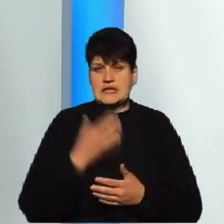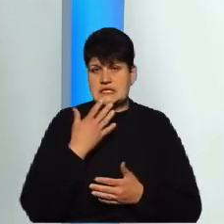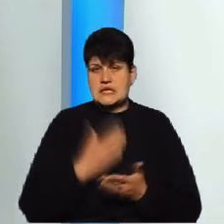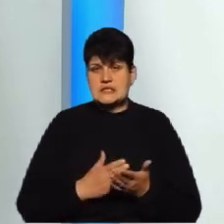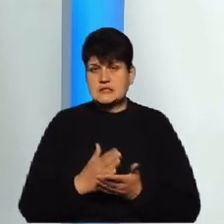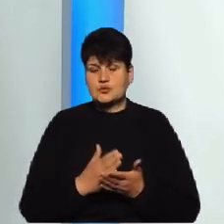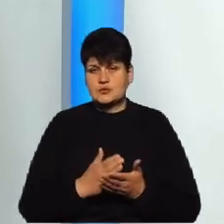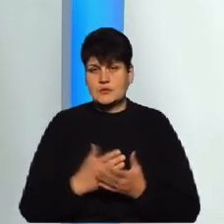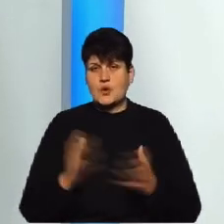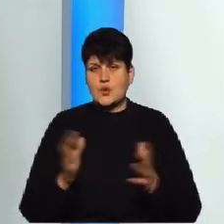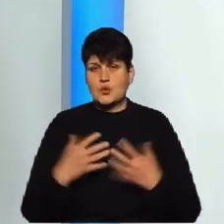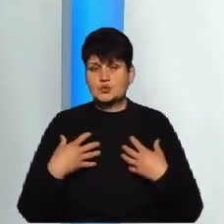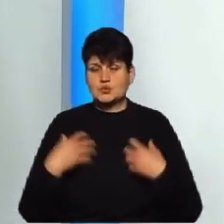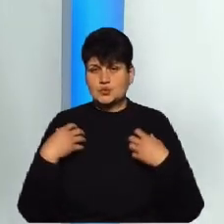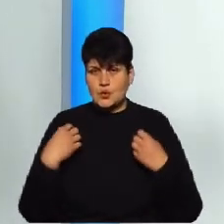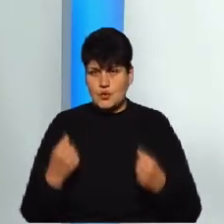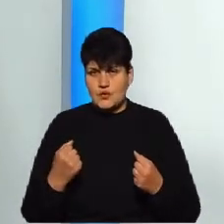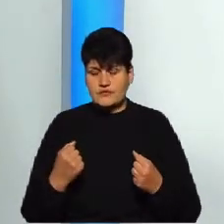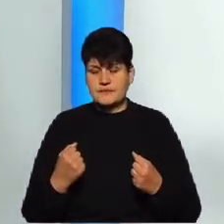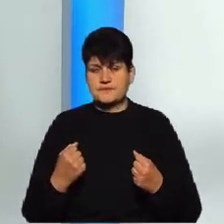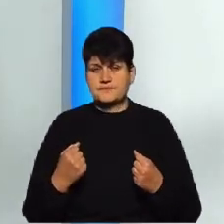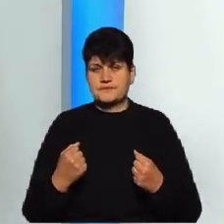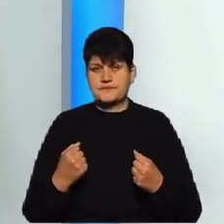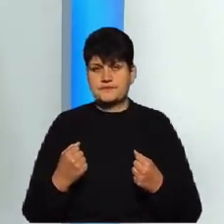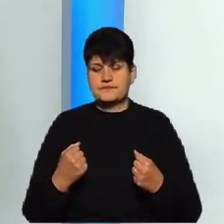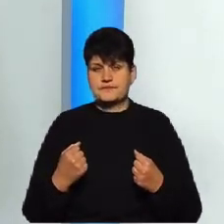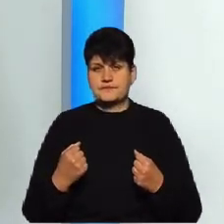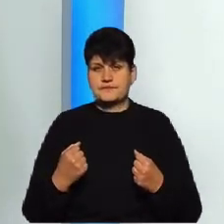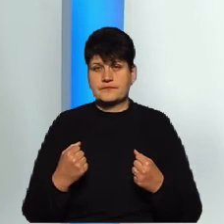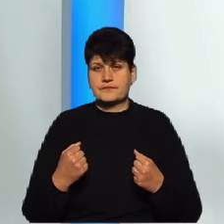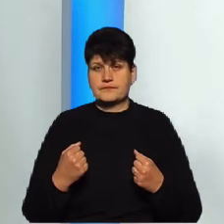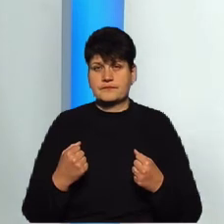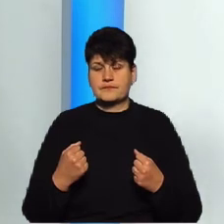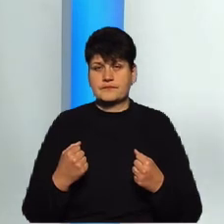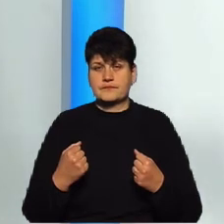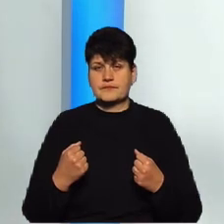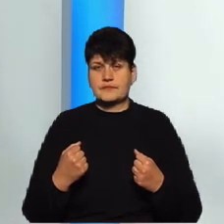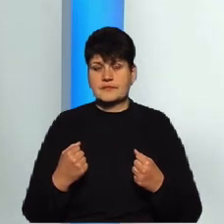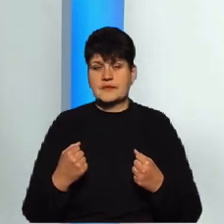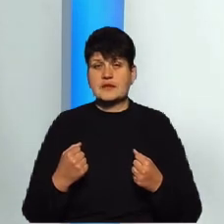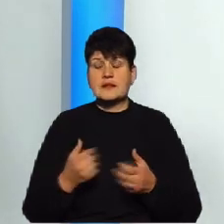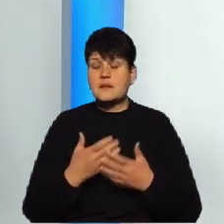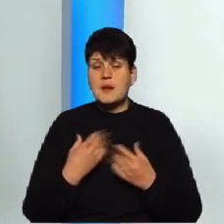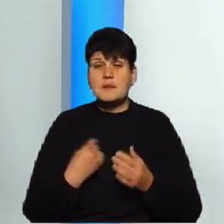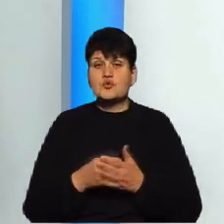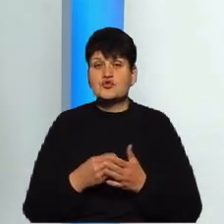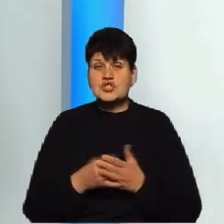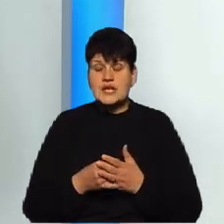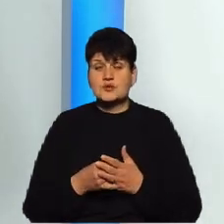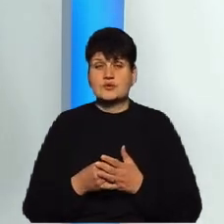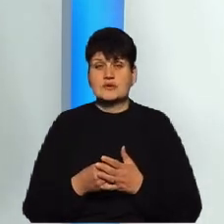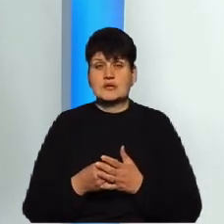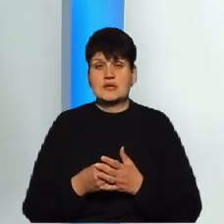здоров'я. І те, що ми внесемо, те нам зафінансують. Нема такого бюджету, який виділяється вже, на жаль.